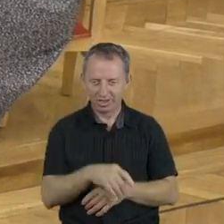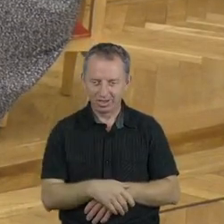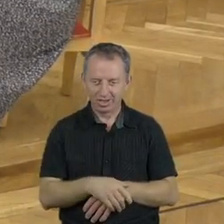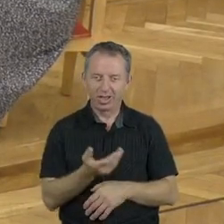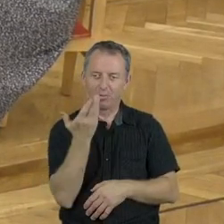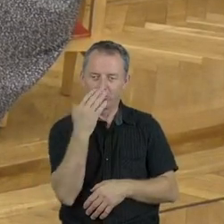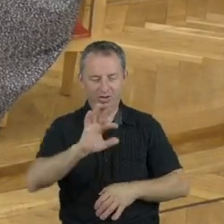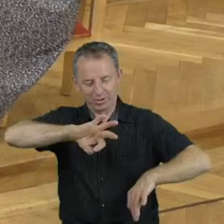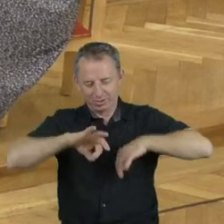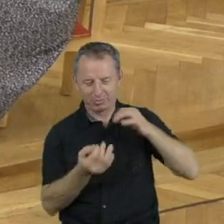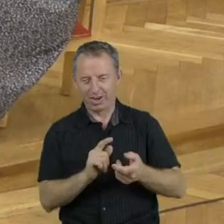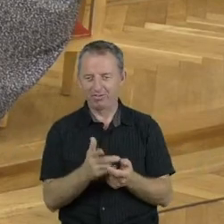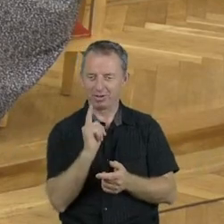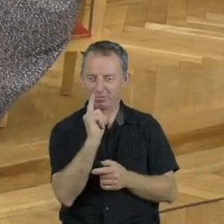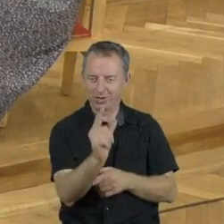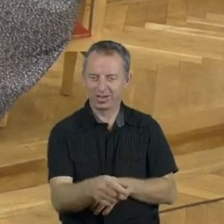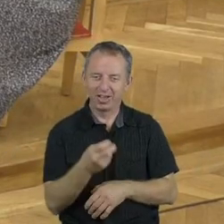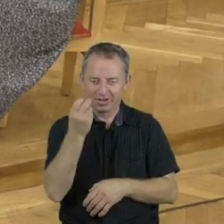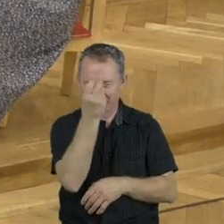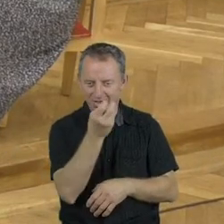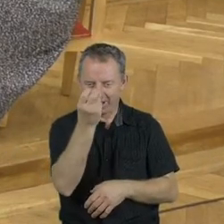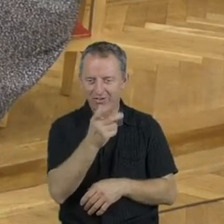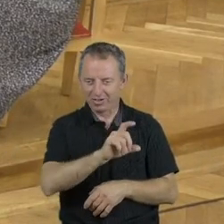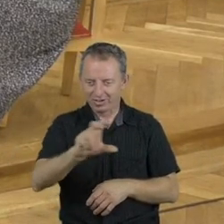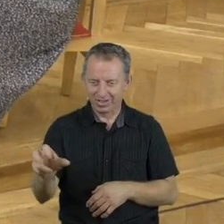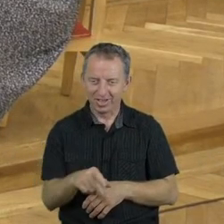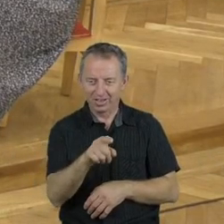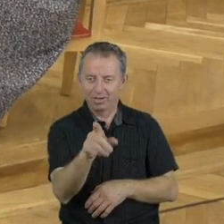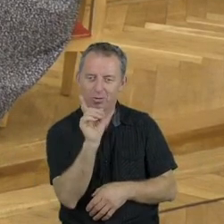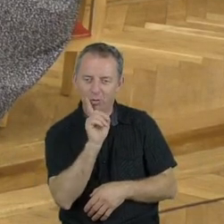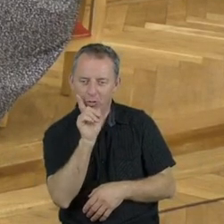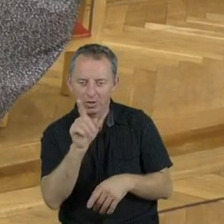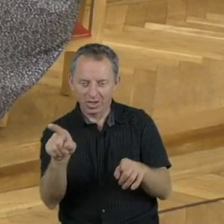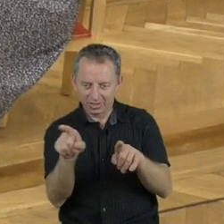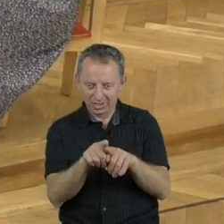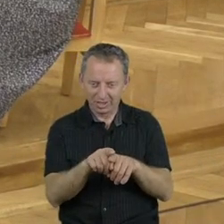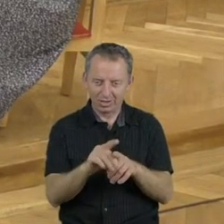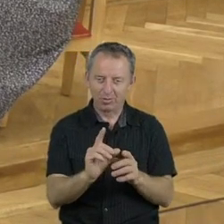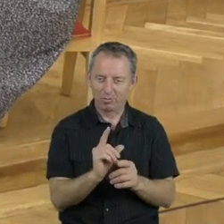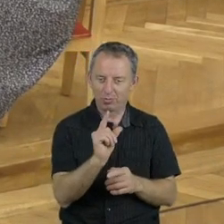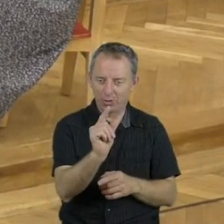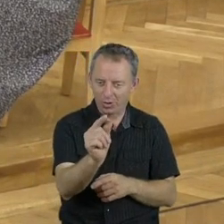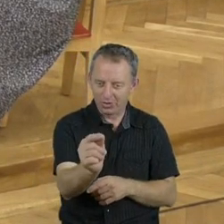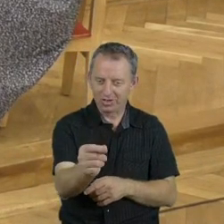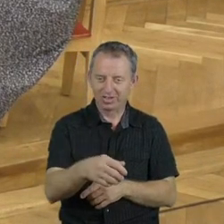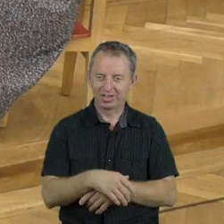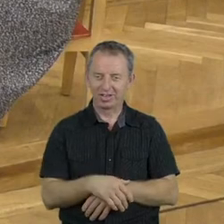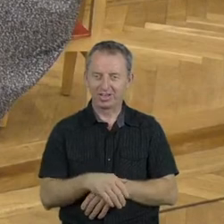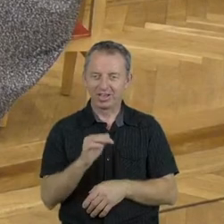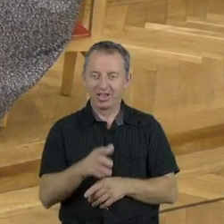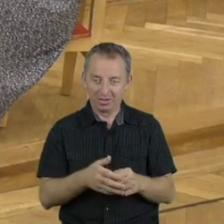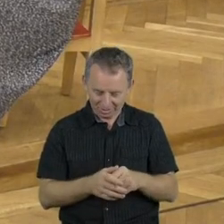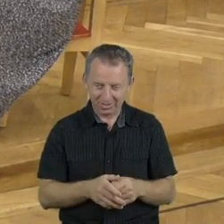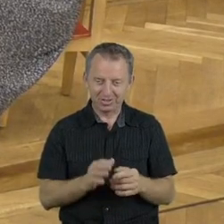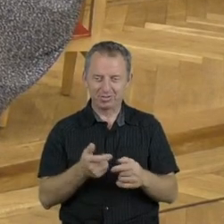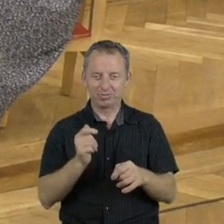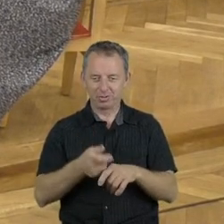bardzo sprawnie poszło. Ciekawe, czy temu chłopakowi też tak dobrze poszło. Jak był zaspany, może sobie nawet